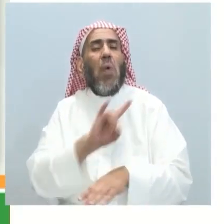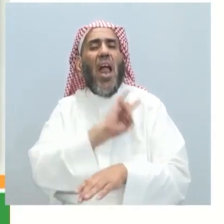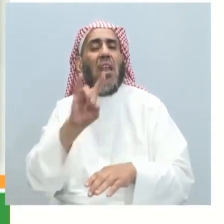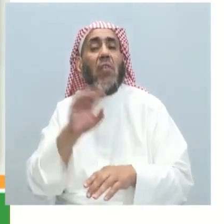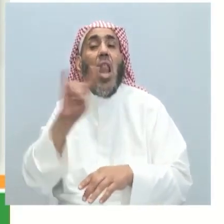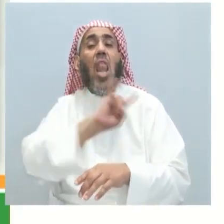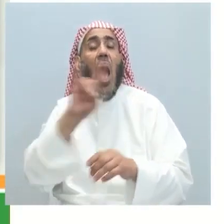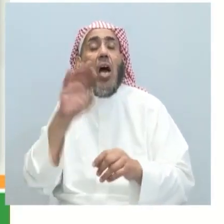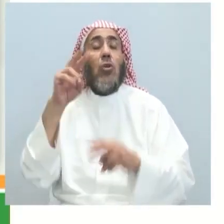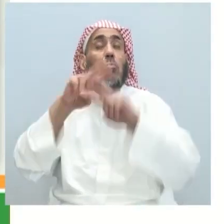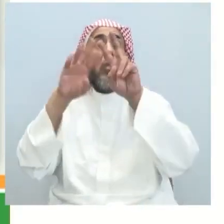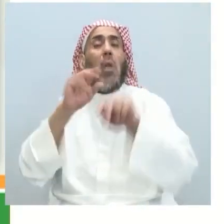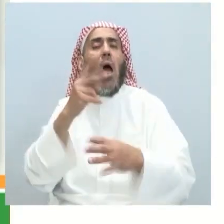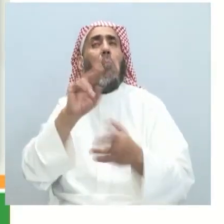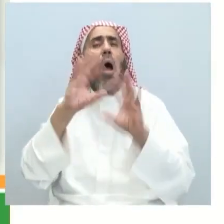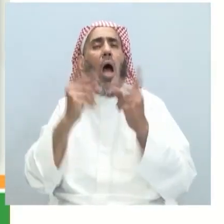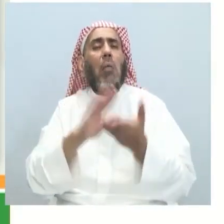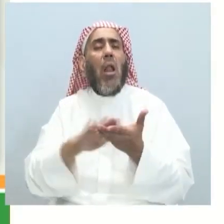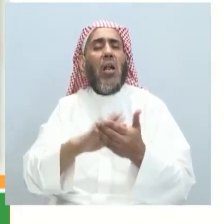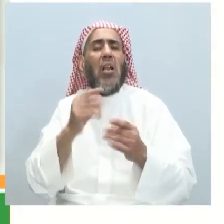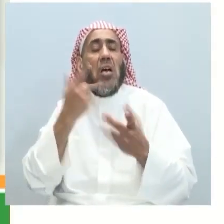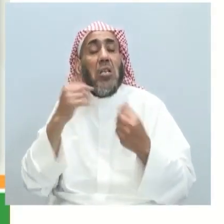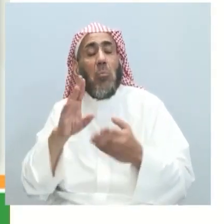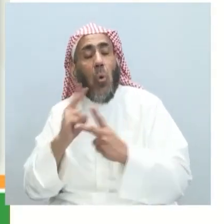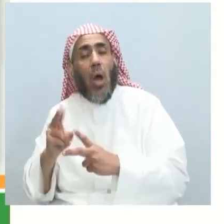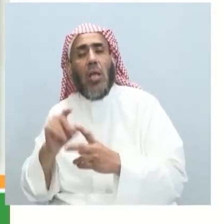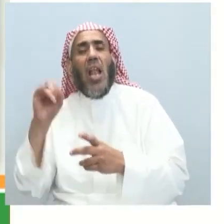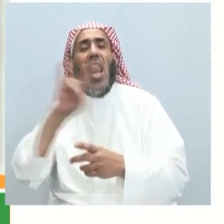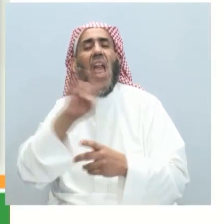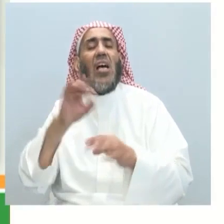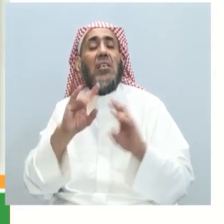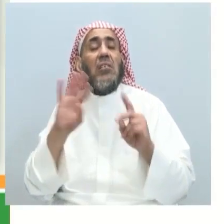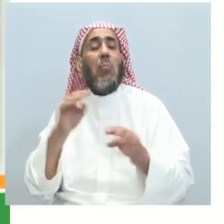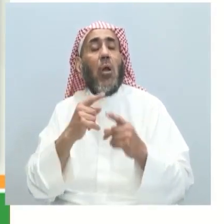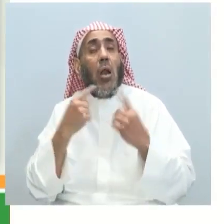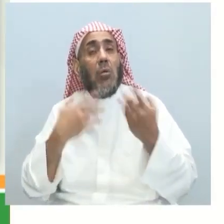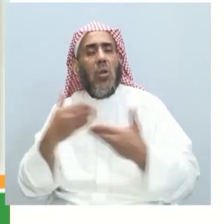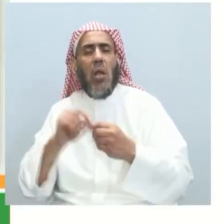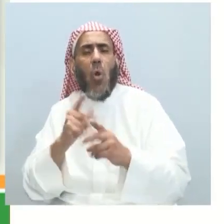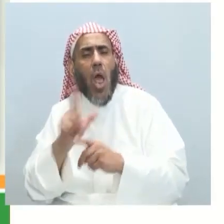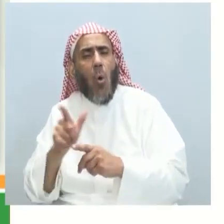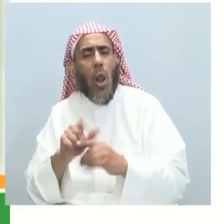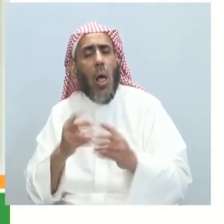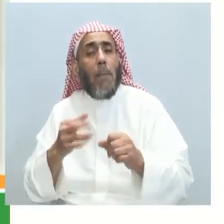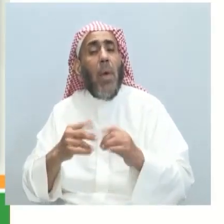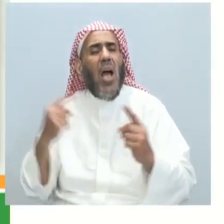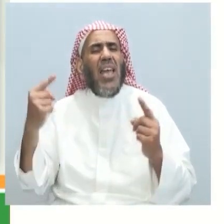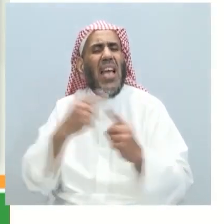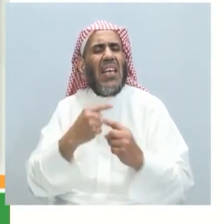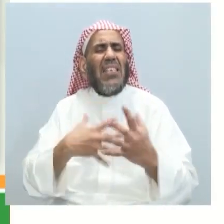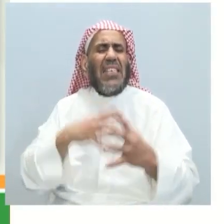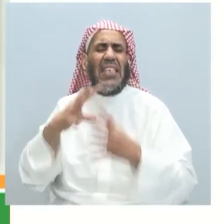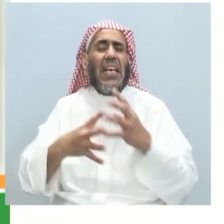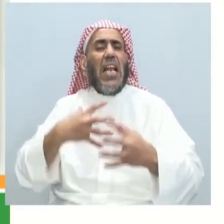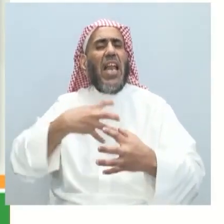السماء لا معالم الارض لا طيب الرقاد لا سمر السمار ما رايكم هنا يقول ما يعكس الحاله النفسيه